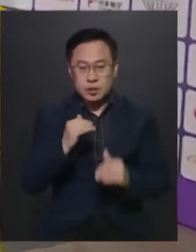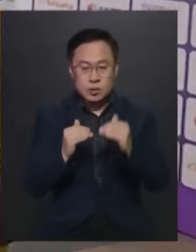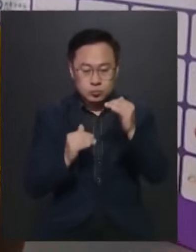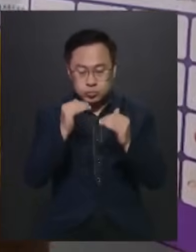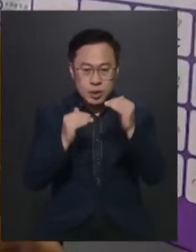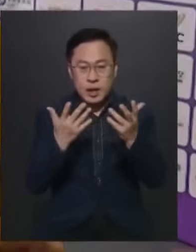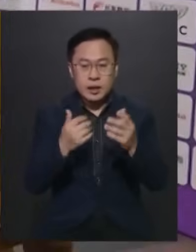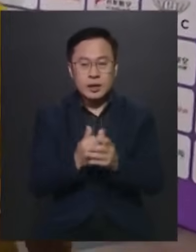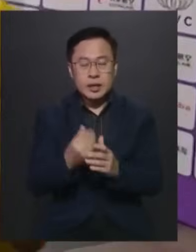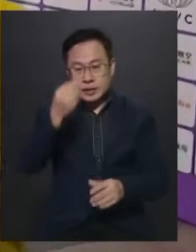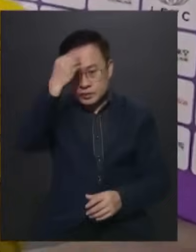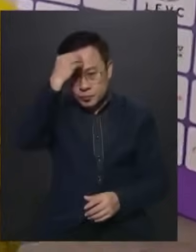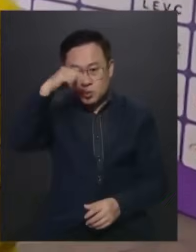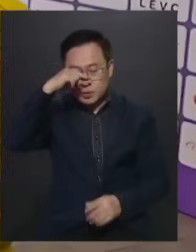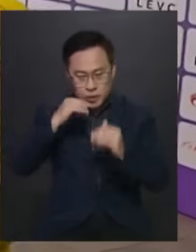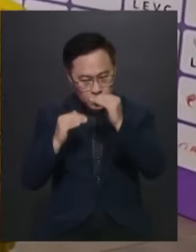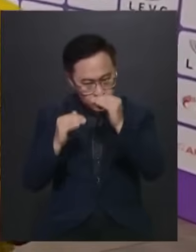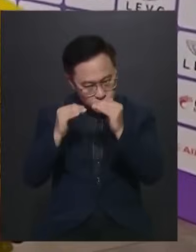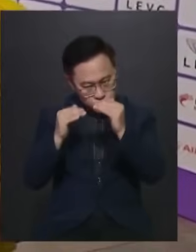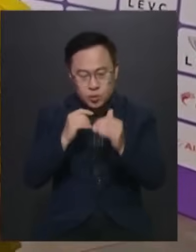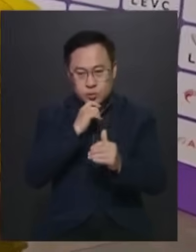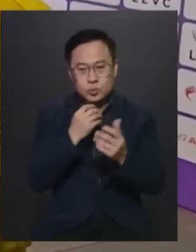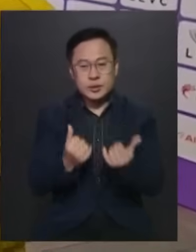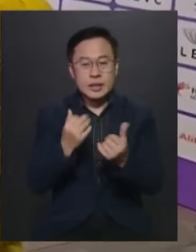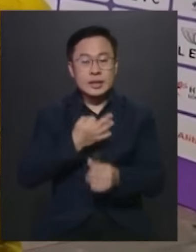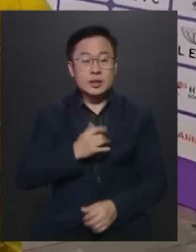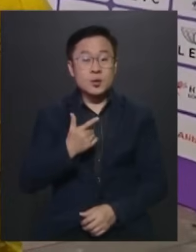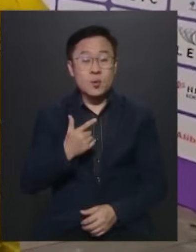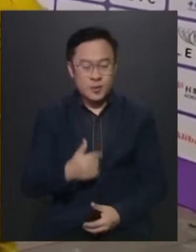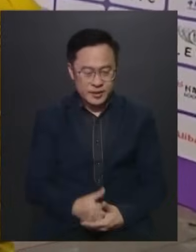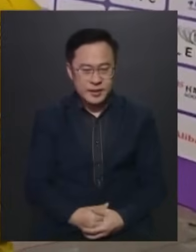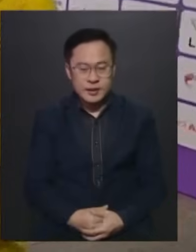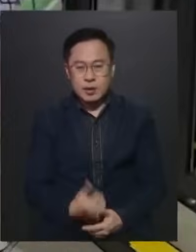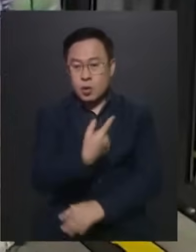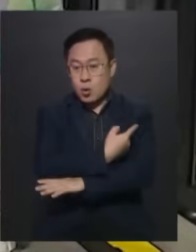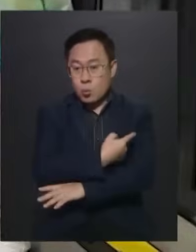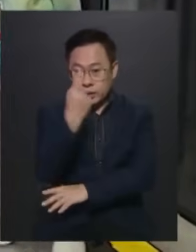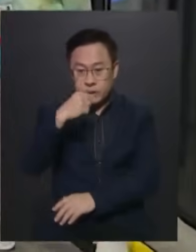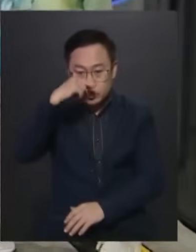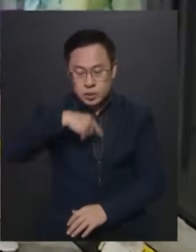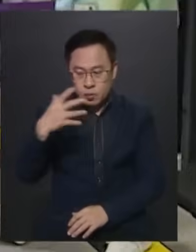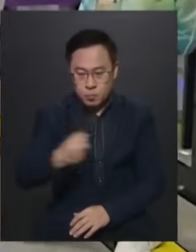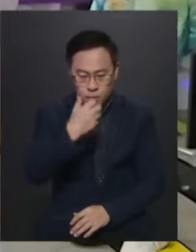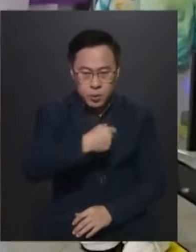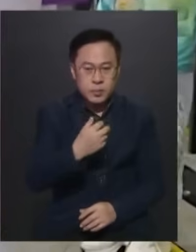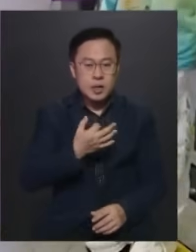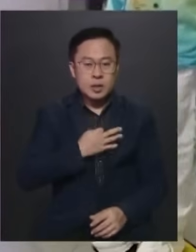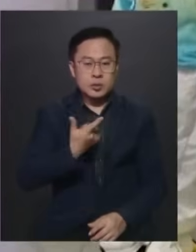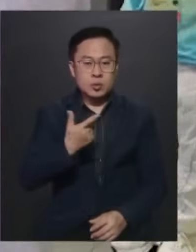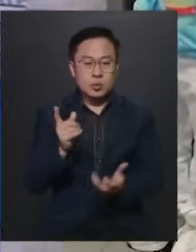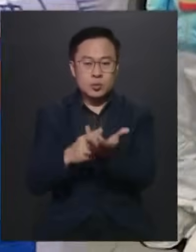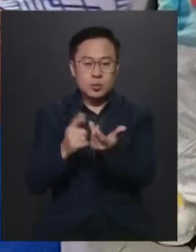สีอยู่กับทีมชาติญี่ปุ่นนะคะแล้วอย่างที่เราเห็นค่ะว่าวันเดียวที่เรากวาดเหรียญทองมาได้นะพี่เจ